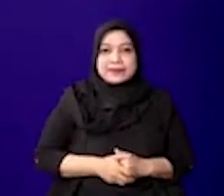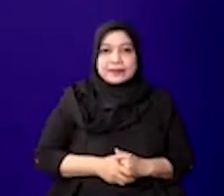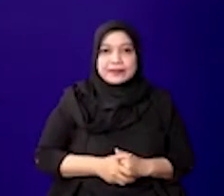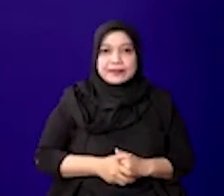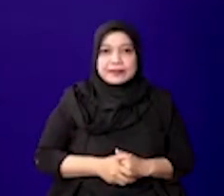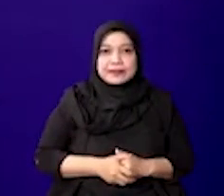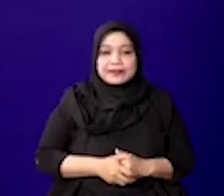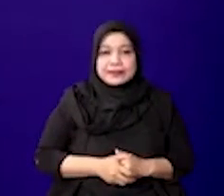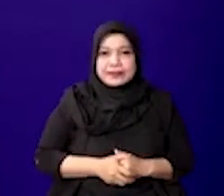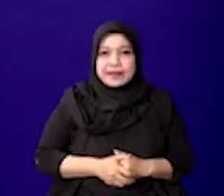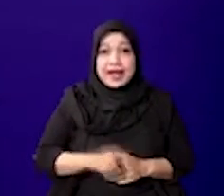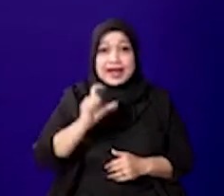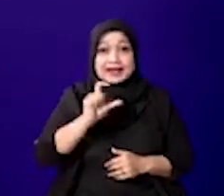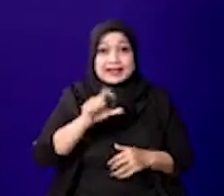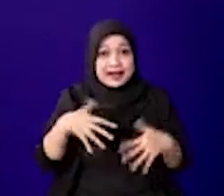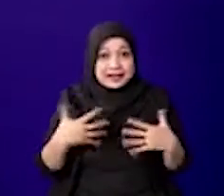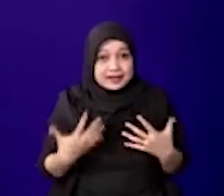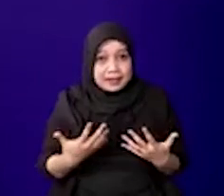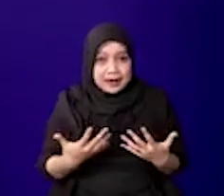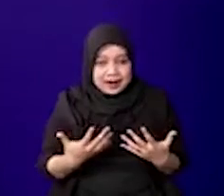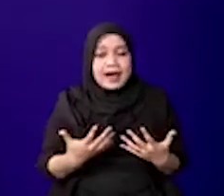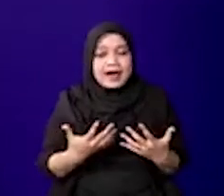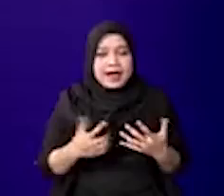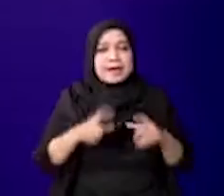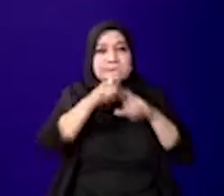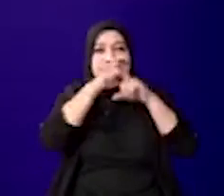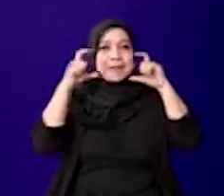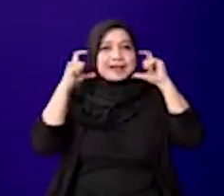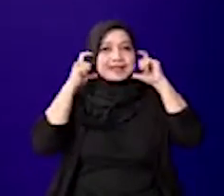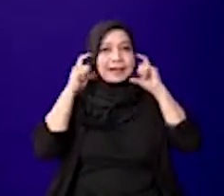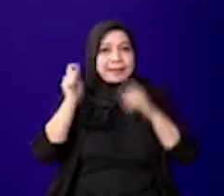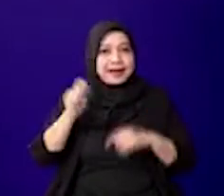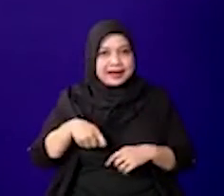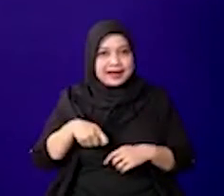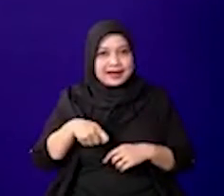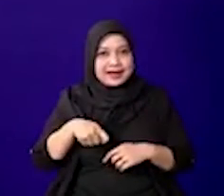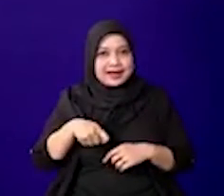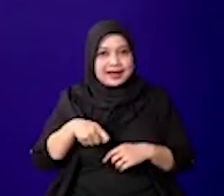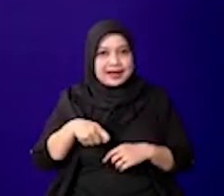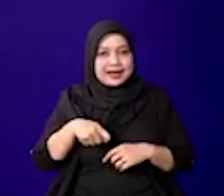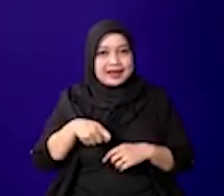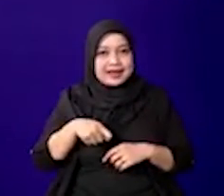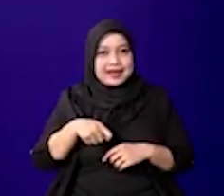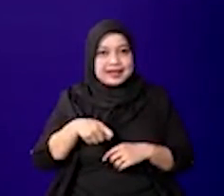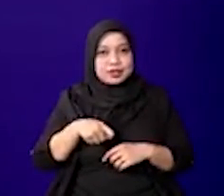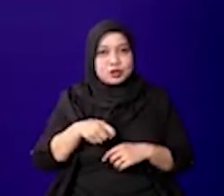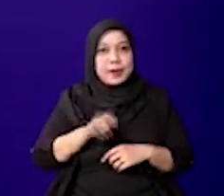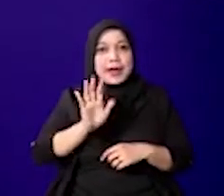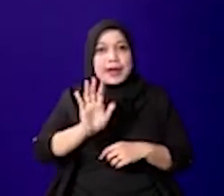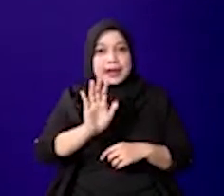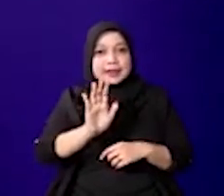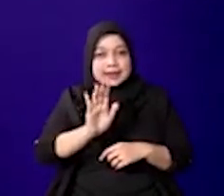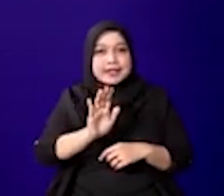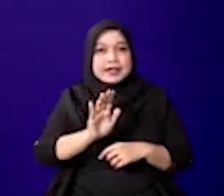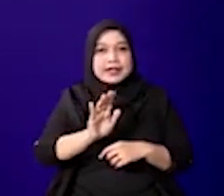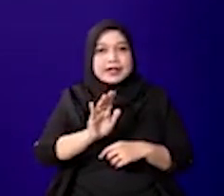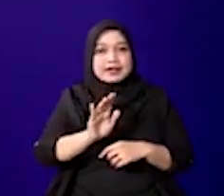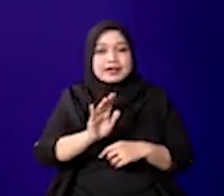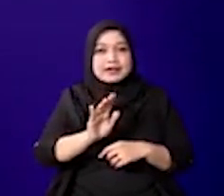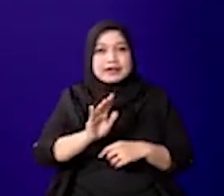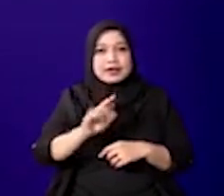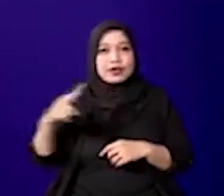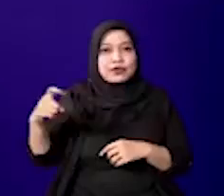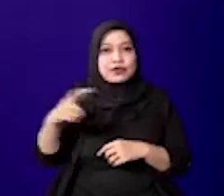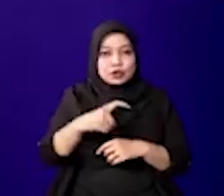infection kita harus eh memakai Master ee melindungi ee jalan masuk e ke